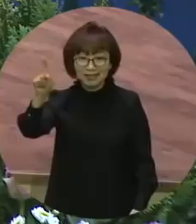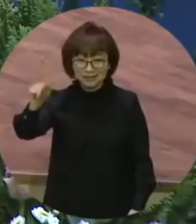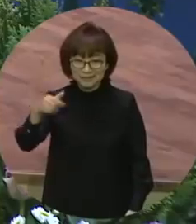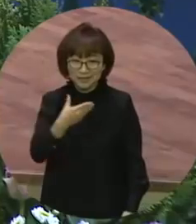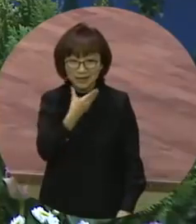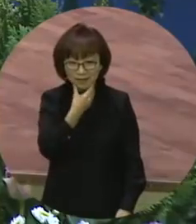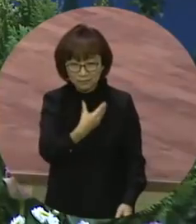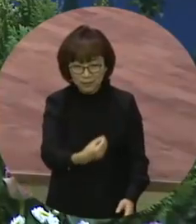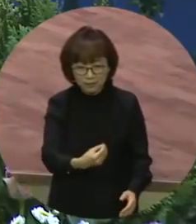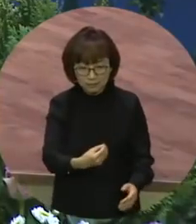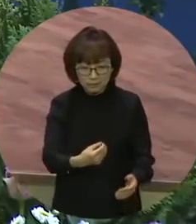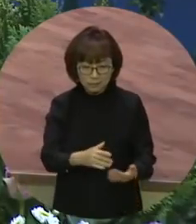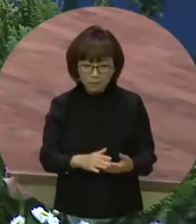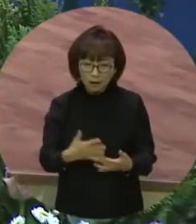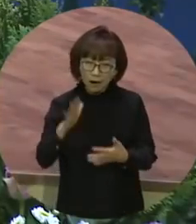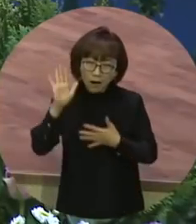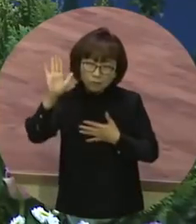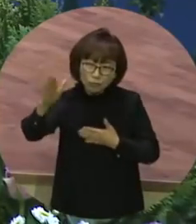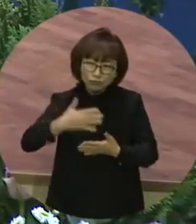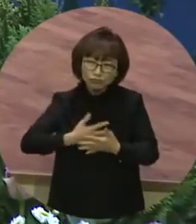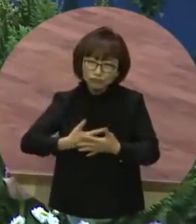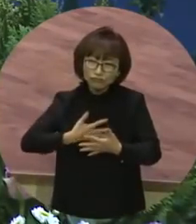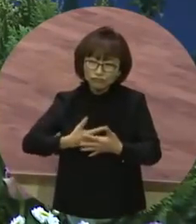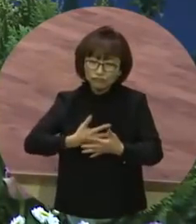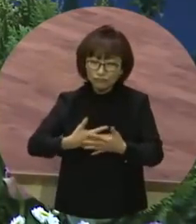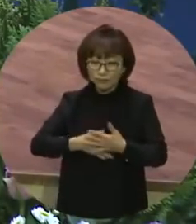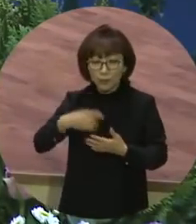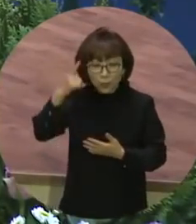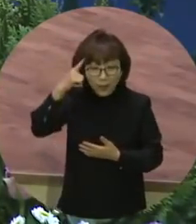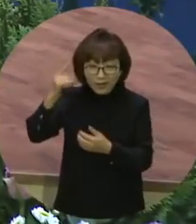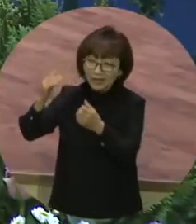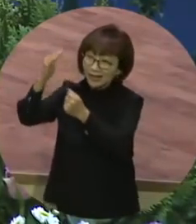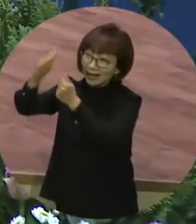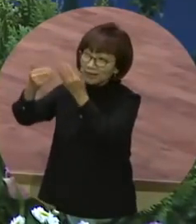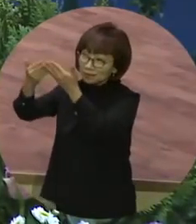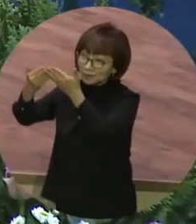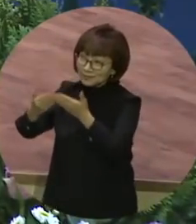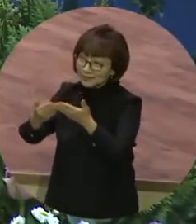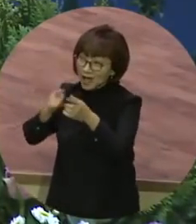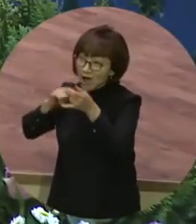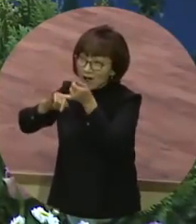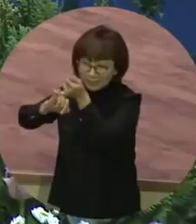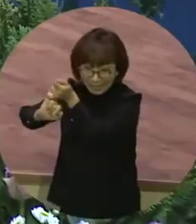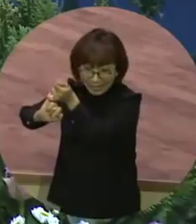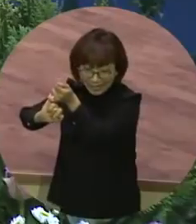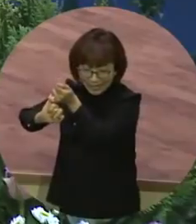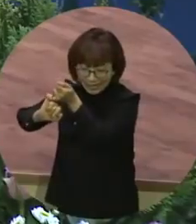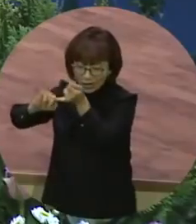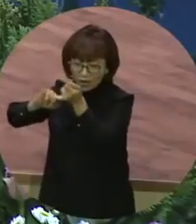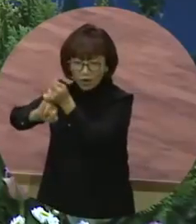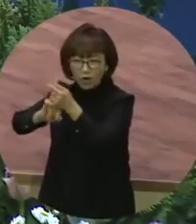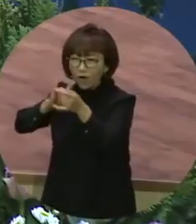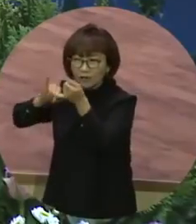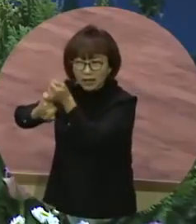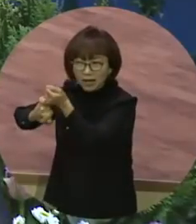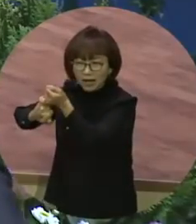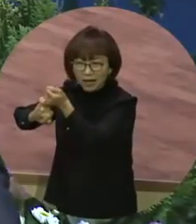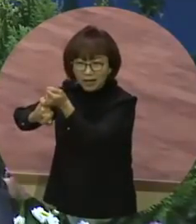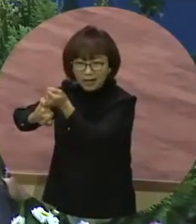아브라함은요, 장차 하나님께서 이루시겠다고 약속하신 언약의 내용에